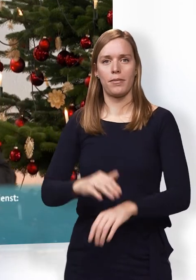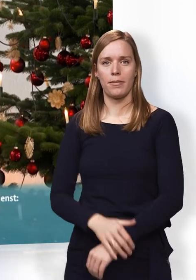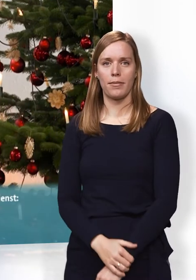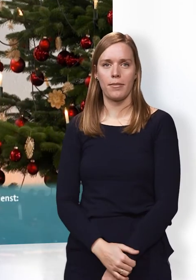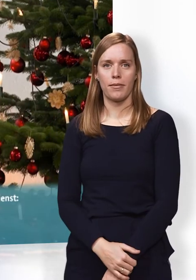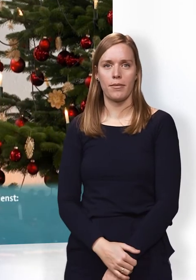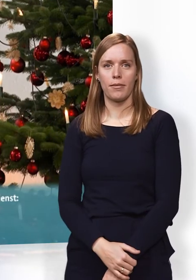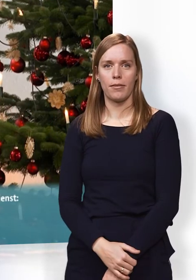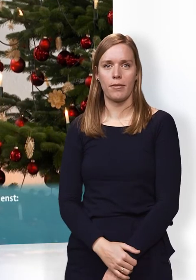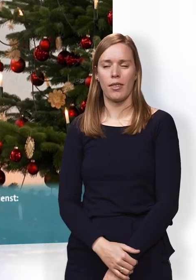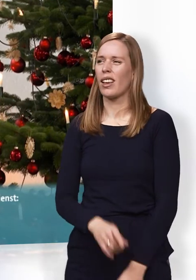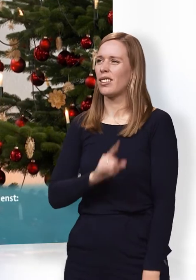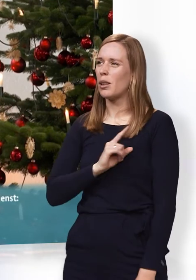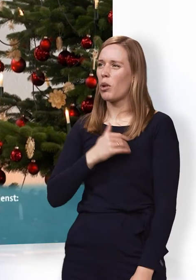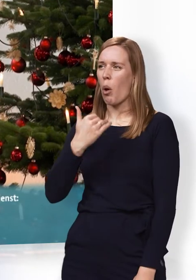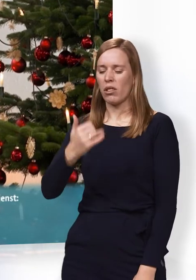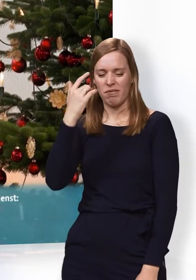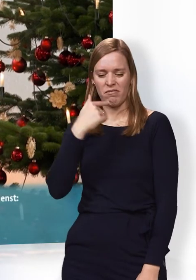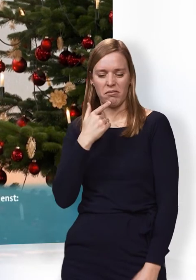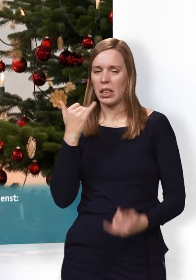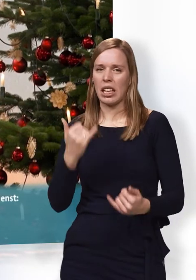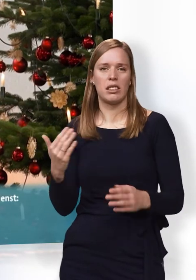Wie oft denke ich in meinem Leben, das ist jetzt das Ende.